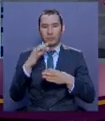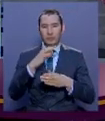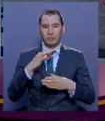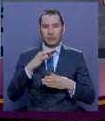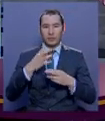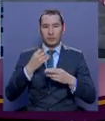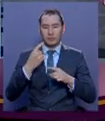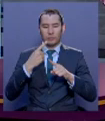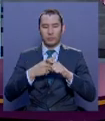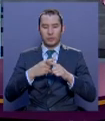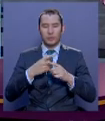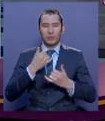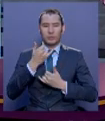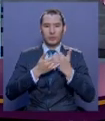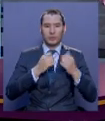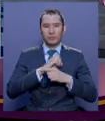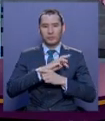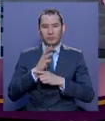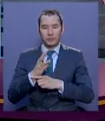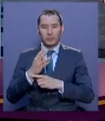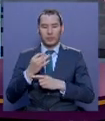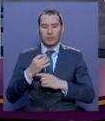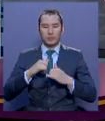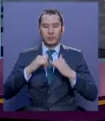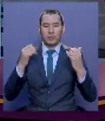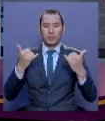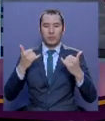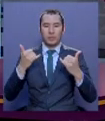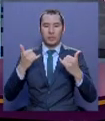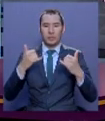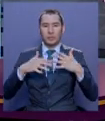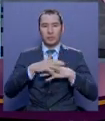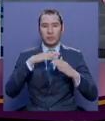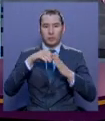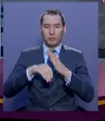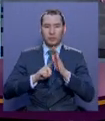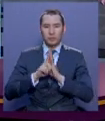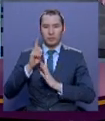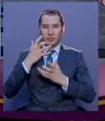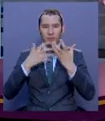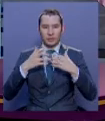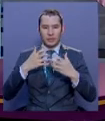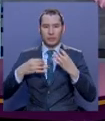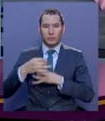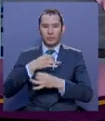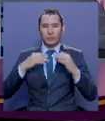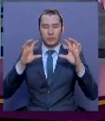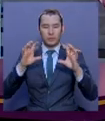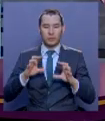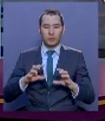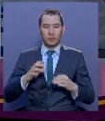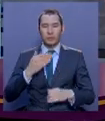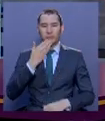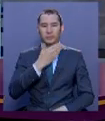bölek körsetiletin kızmet türlerinin qatarı köbeygen. Qazır qoğamda bul zañ öte qızu talqılanıp jatır. Endişe, kibir pikirlerdi